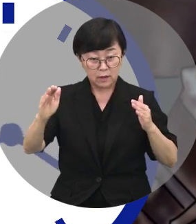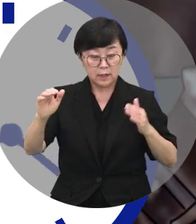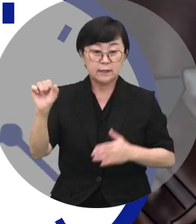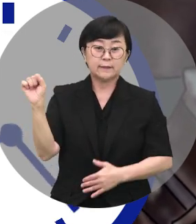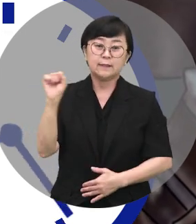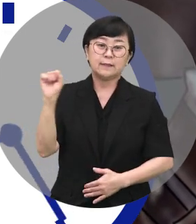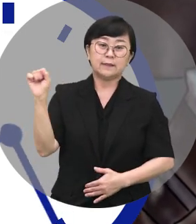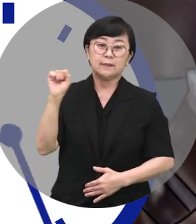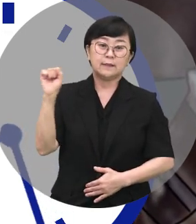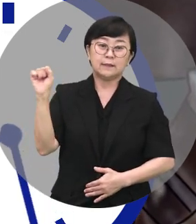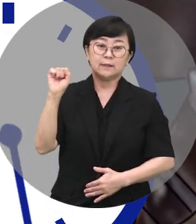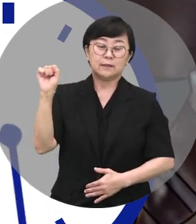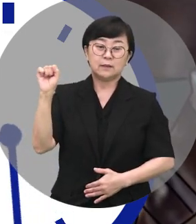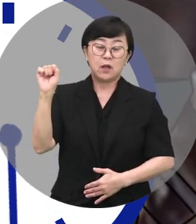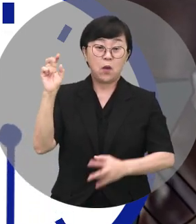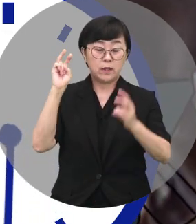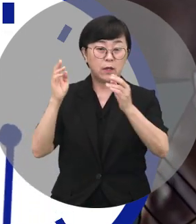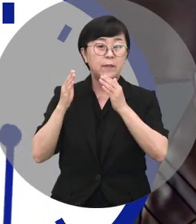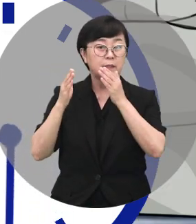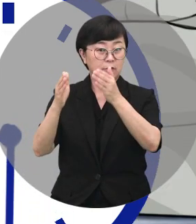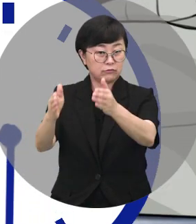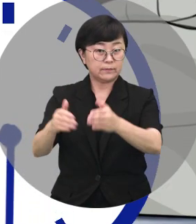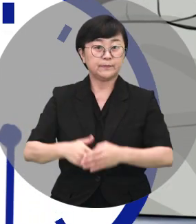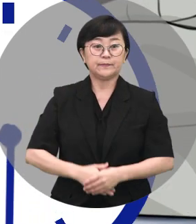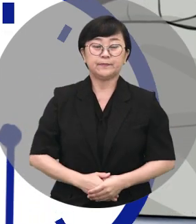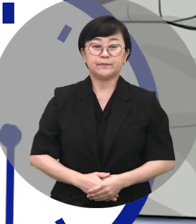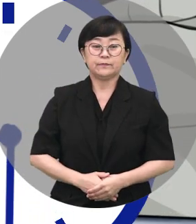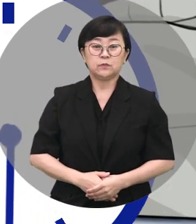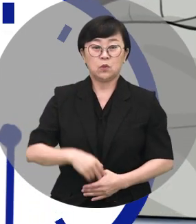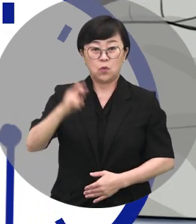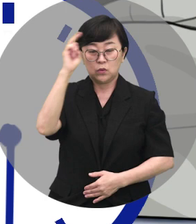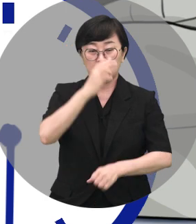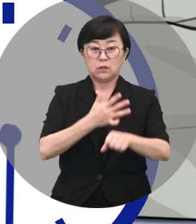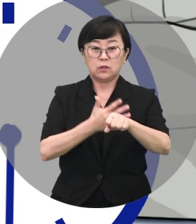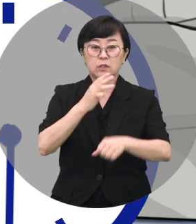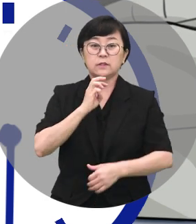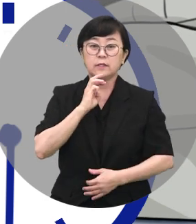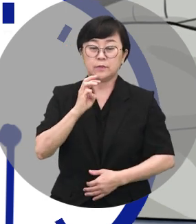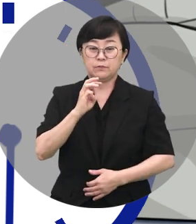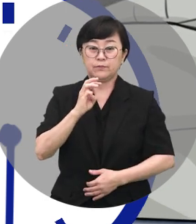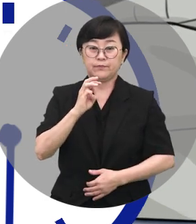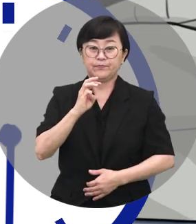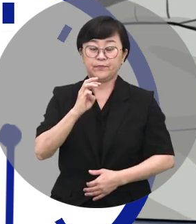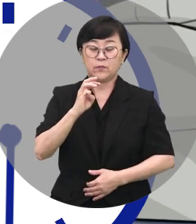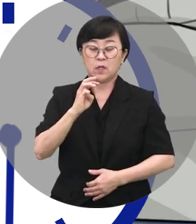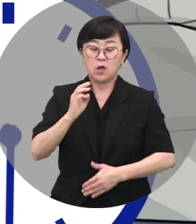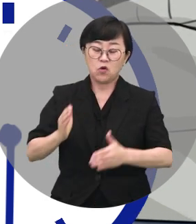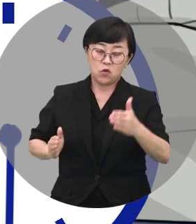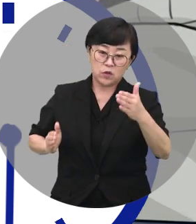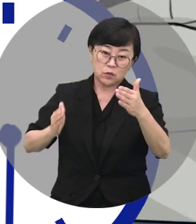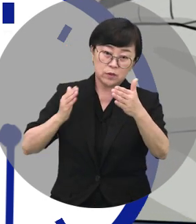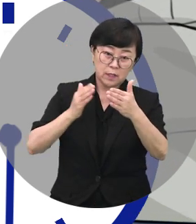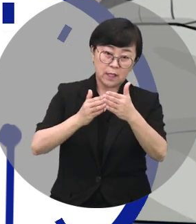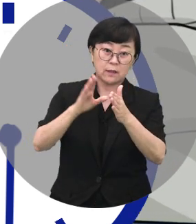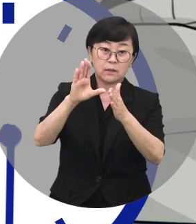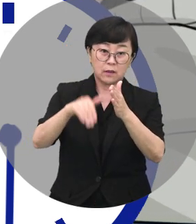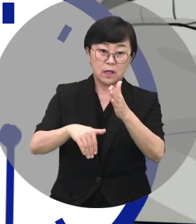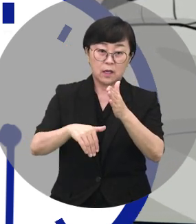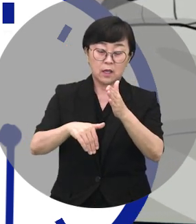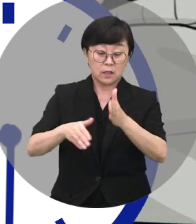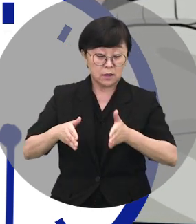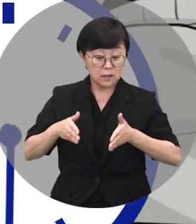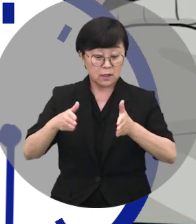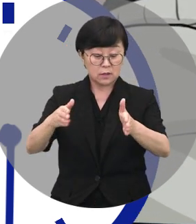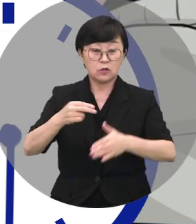이용해서 운전을 하고 회사로 갔습니다. 오전 8시 30분, 거의 회사에 도착할 무렵 근처